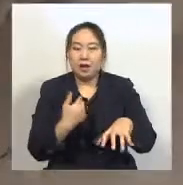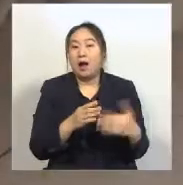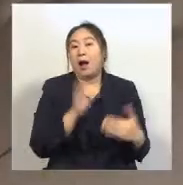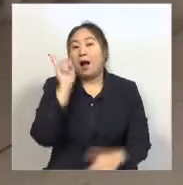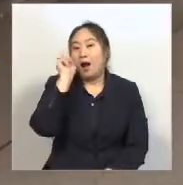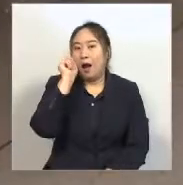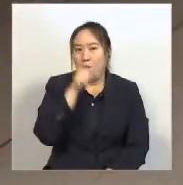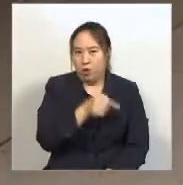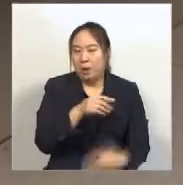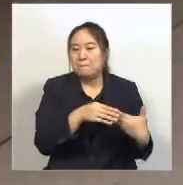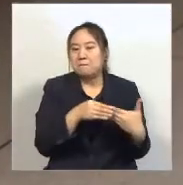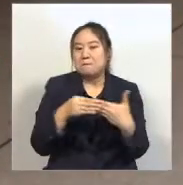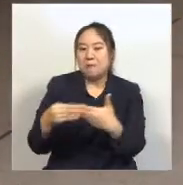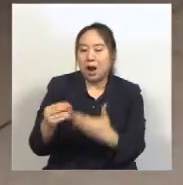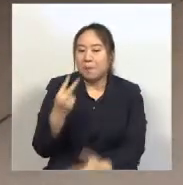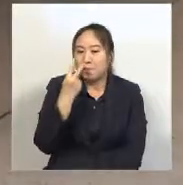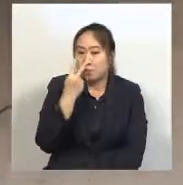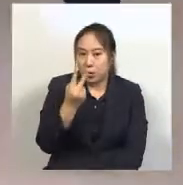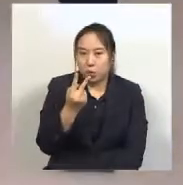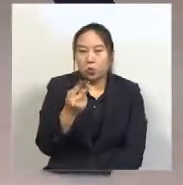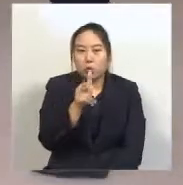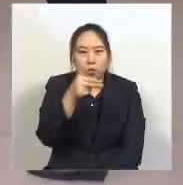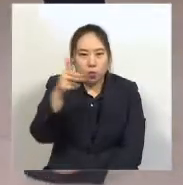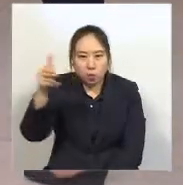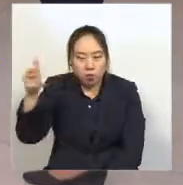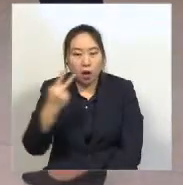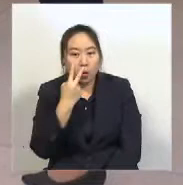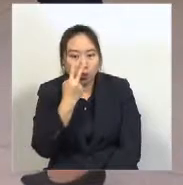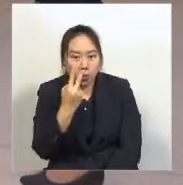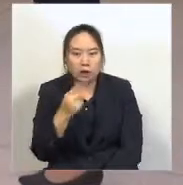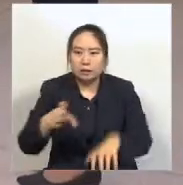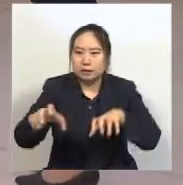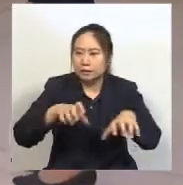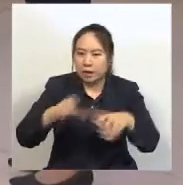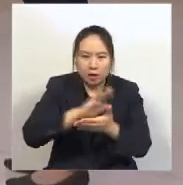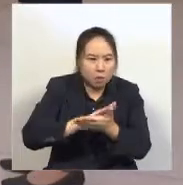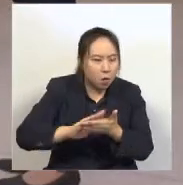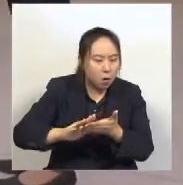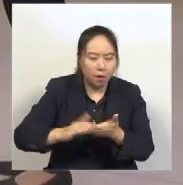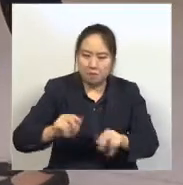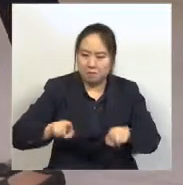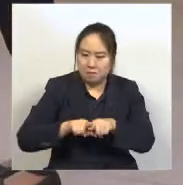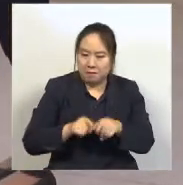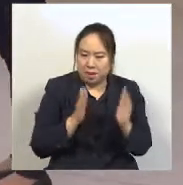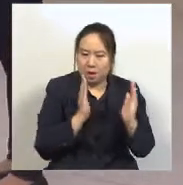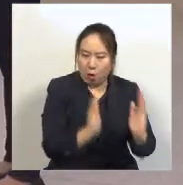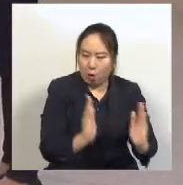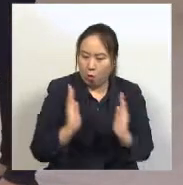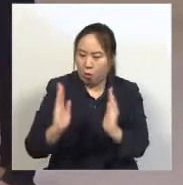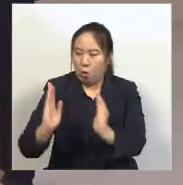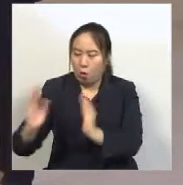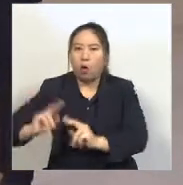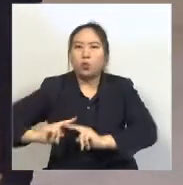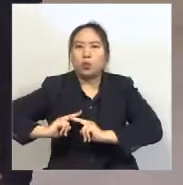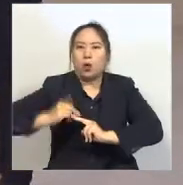ผู้สื่อข่าวของเราค่ะเดินไปเยี่ยมชมด้วยตัวเองเลยนะคะก็จะเห็นว่าเป็นระเบียบแล้วก็เป็นส่วนตัวเพราะว่ามีการทำที่กั้น